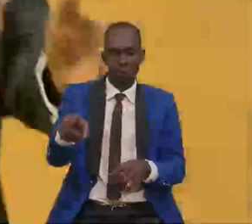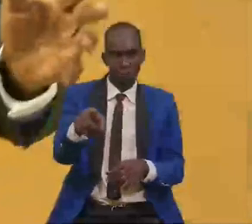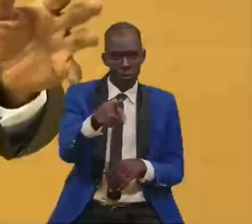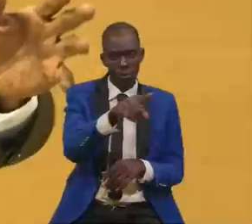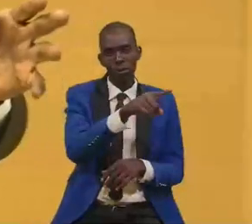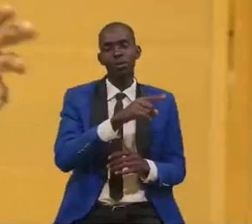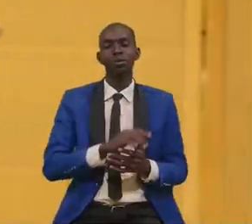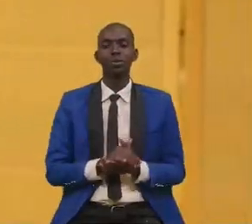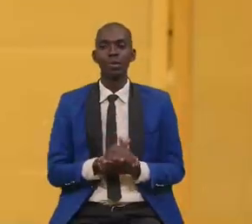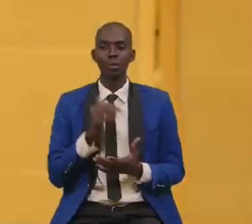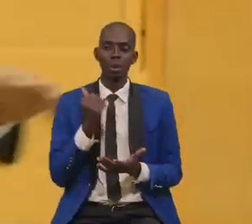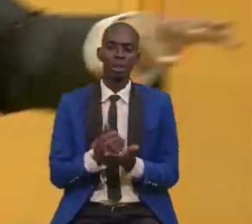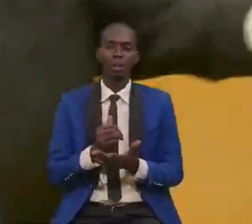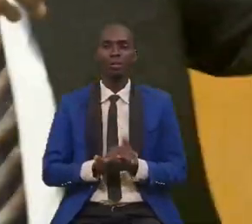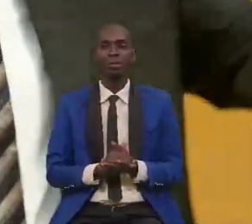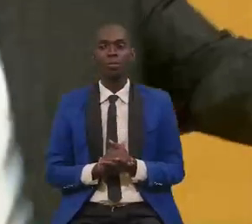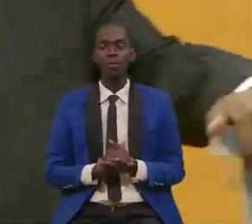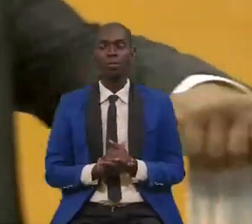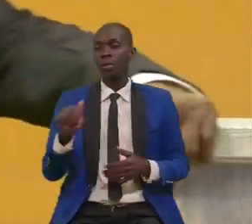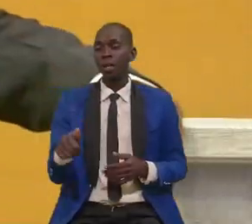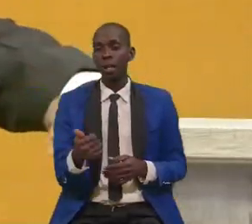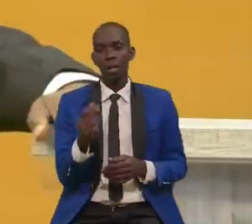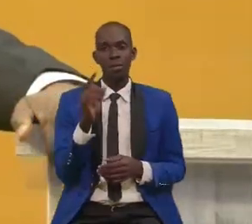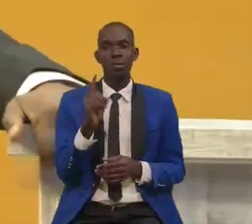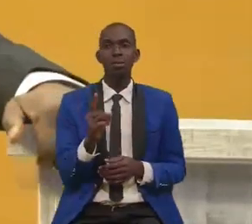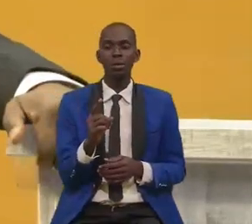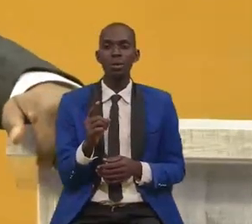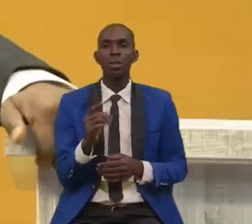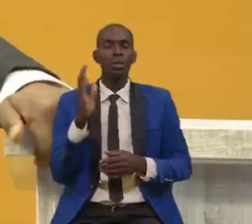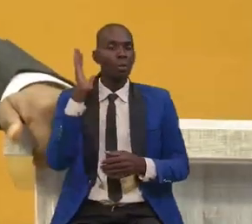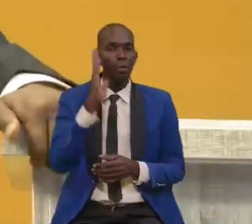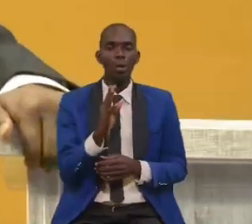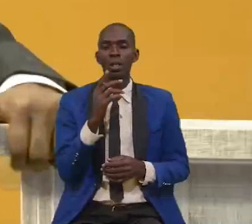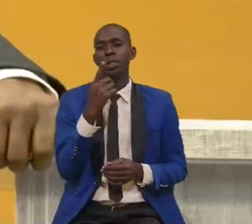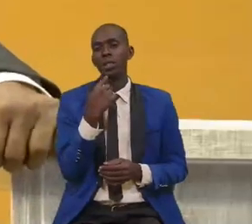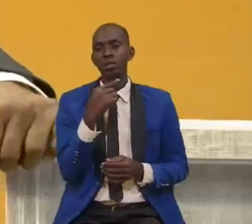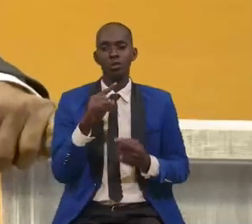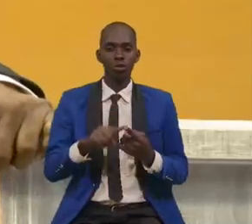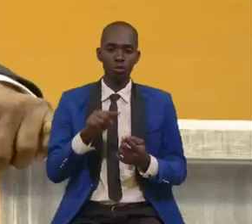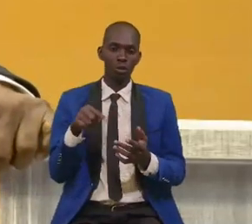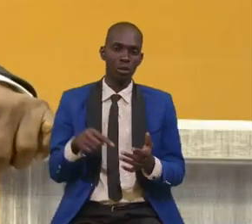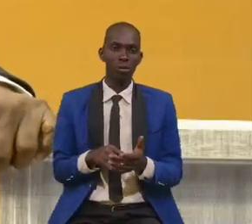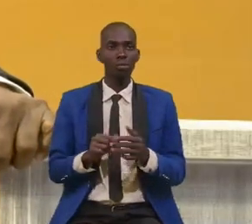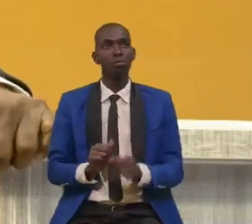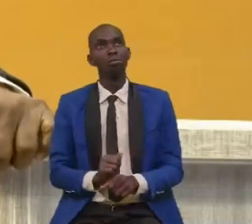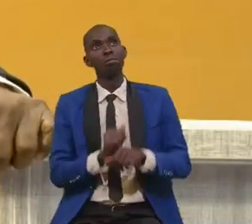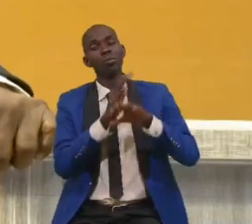toi, quiconque dira à cette montagne,